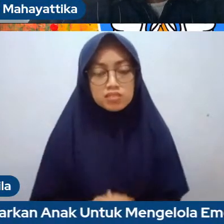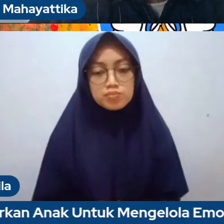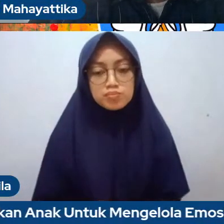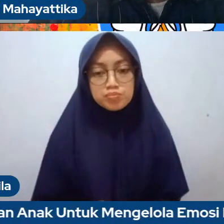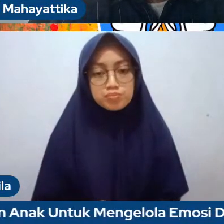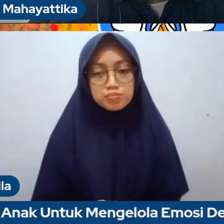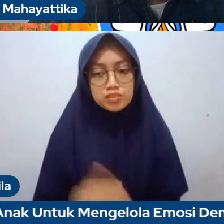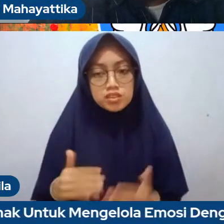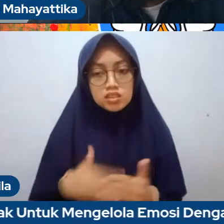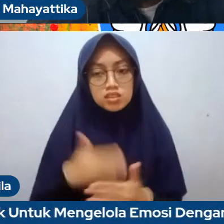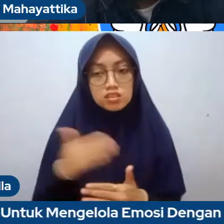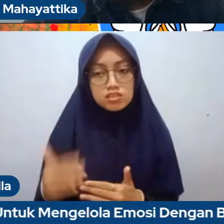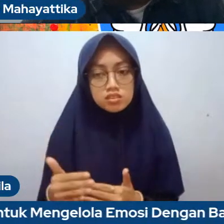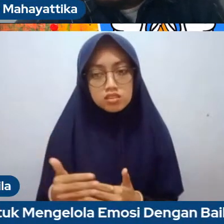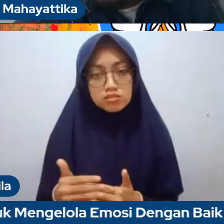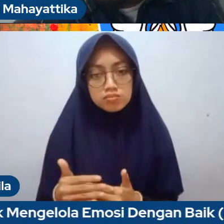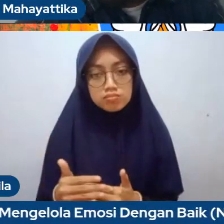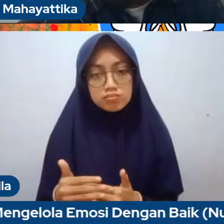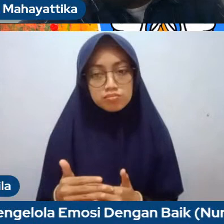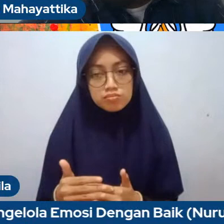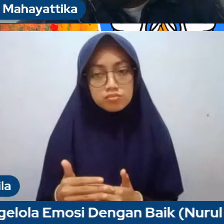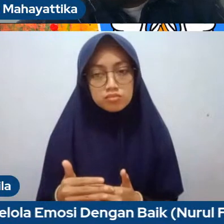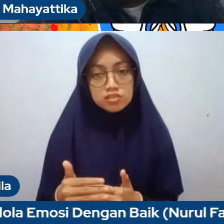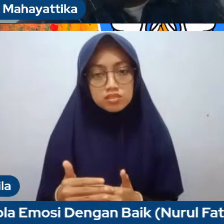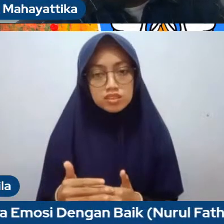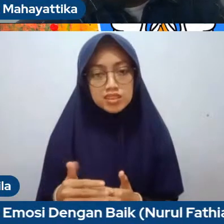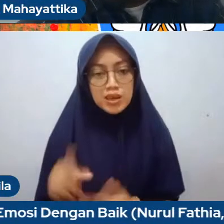ini pertanyaan ini nambah terus ini,